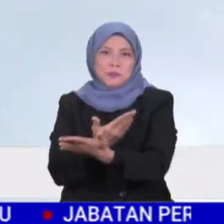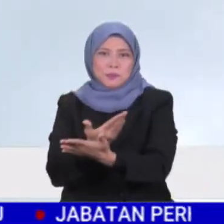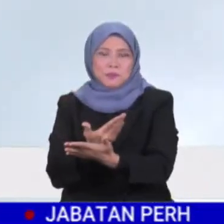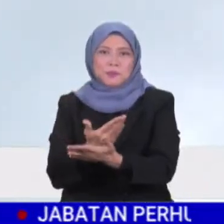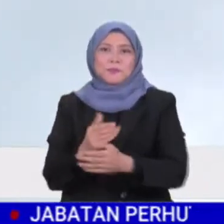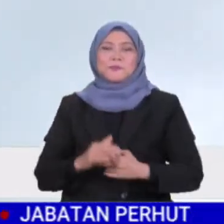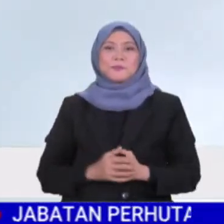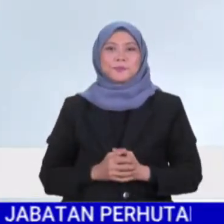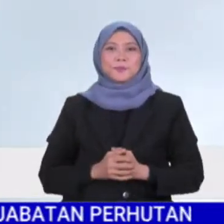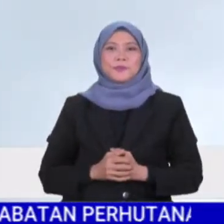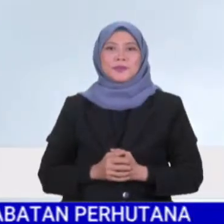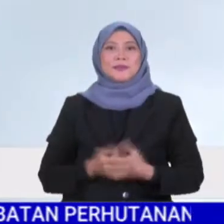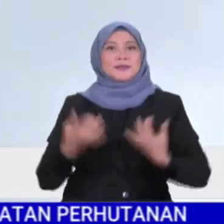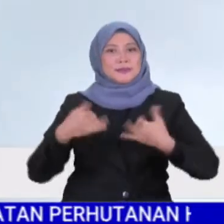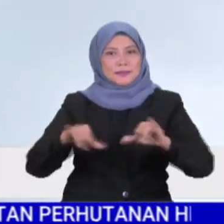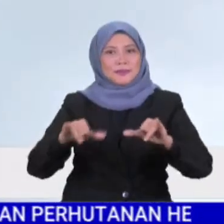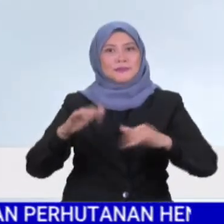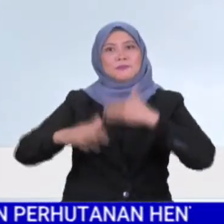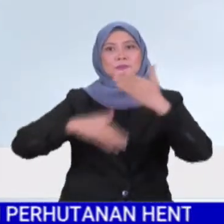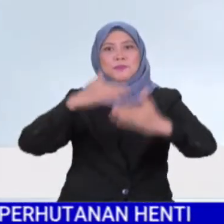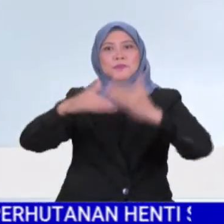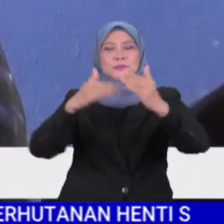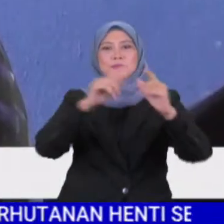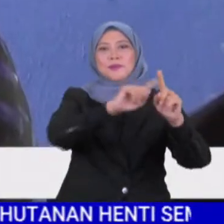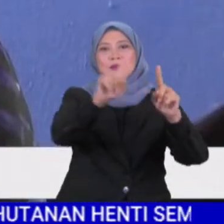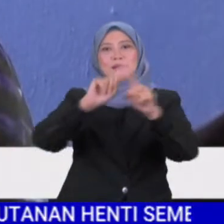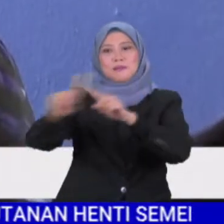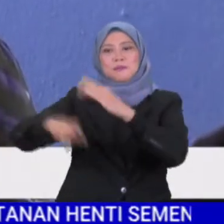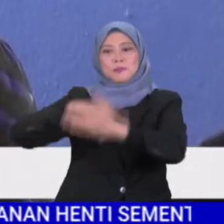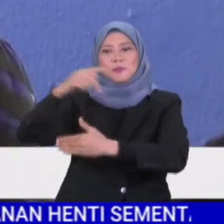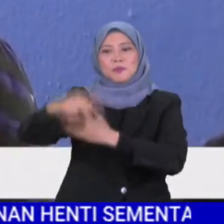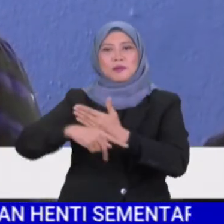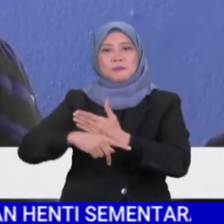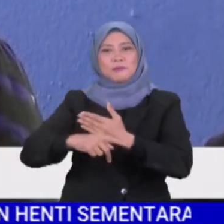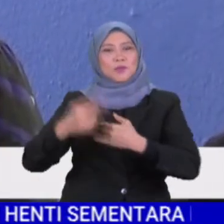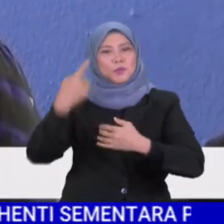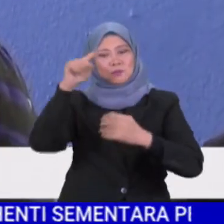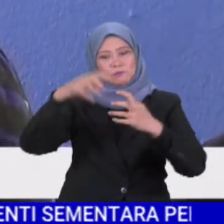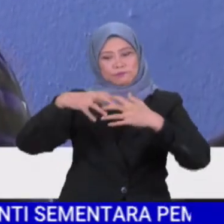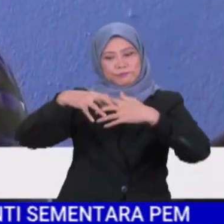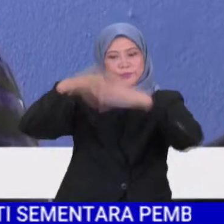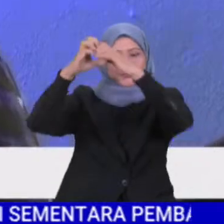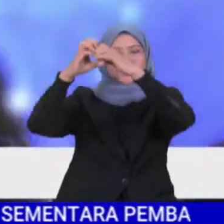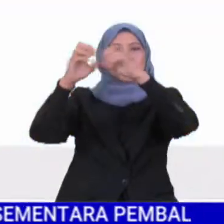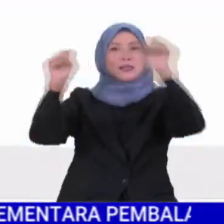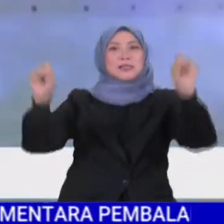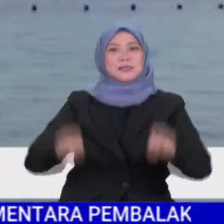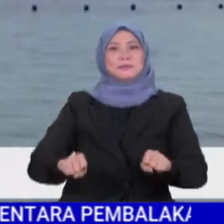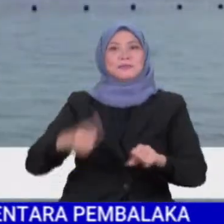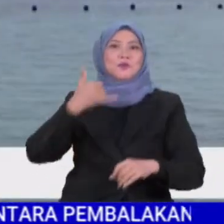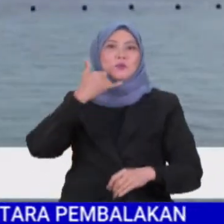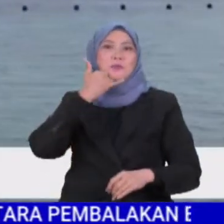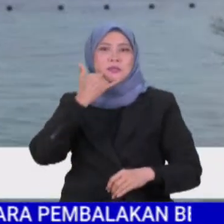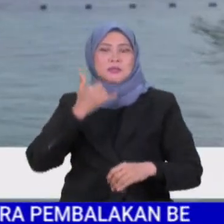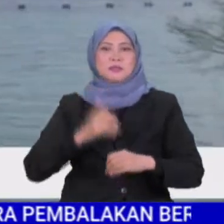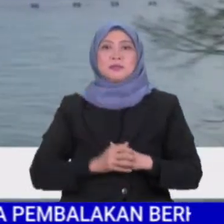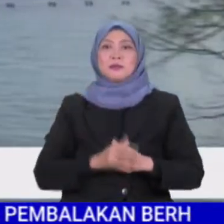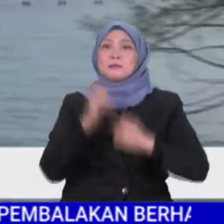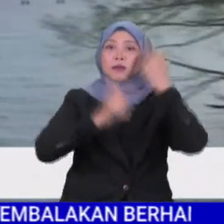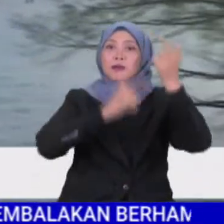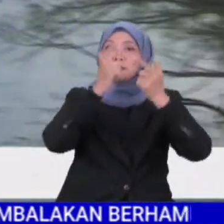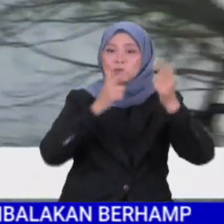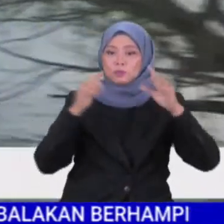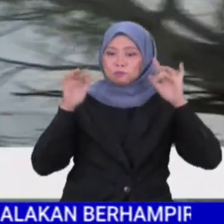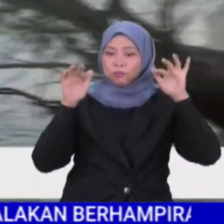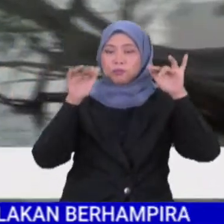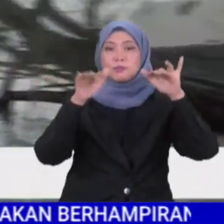kita sekarang ini sedang laksanakan berbagai-bagai program nak meningkatkan sistem telekomunikasi. Pelancong yang tertumpu